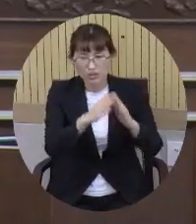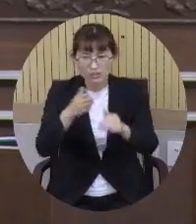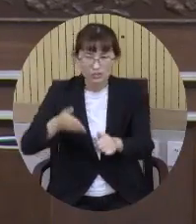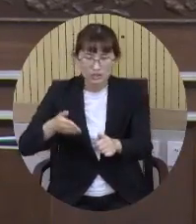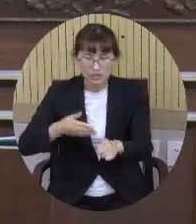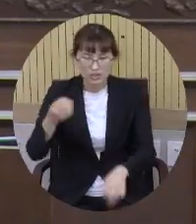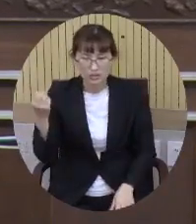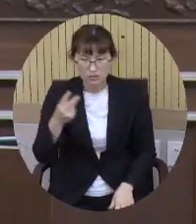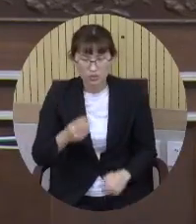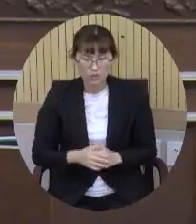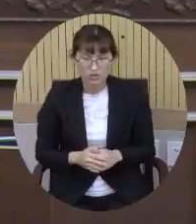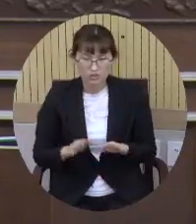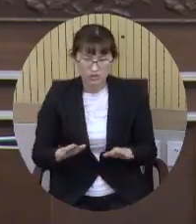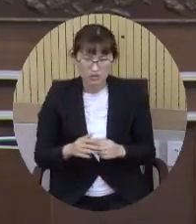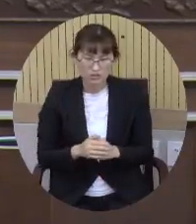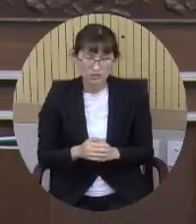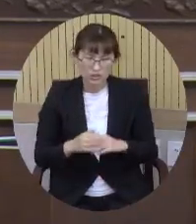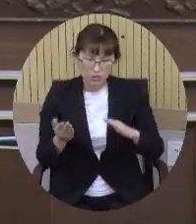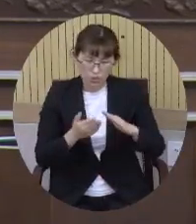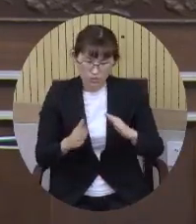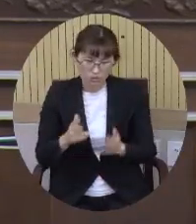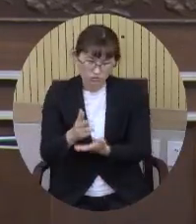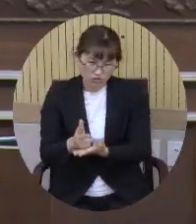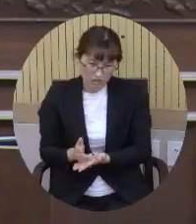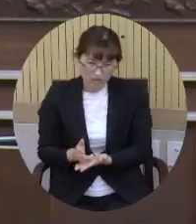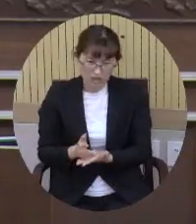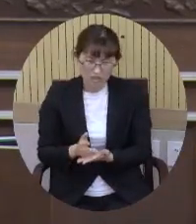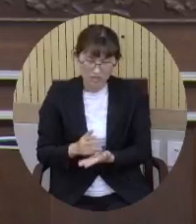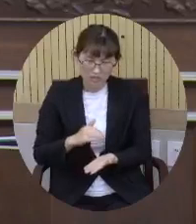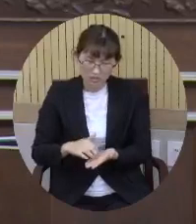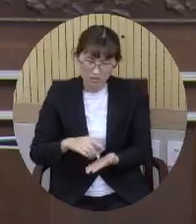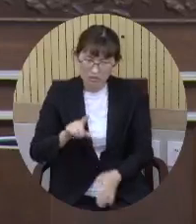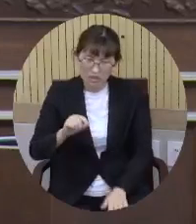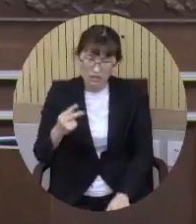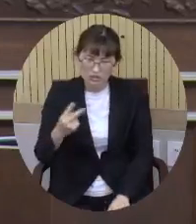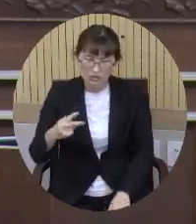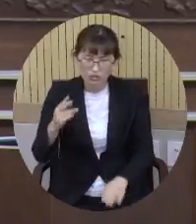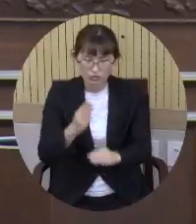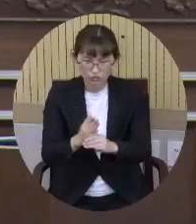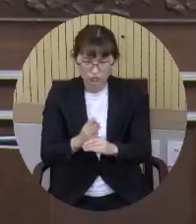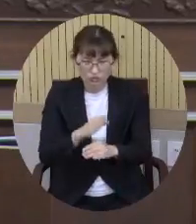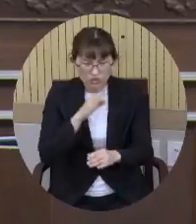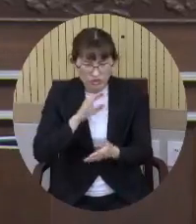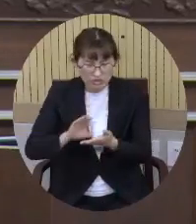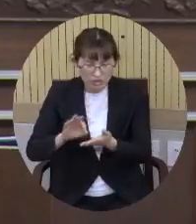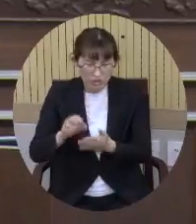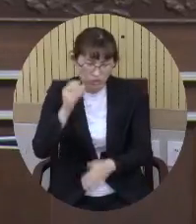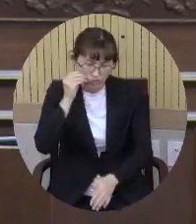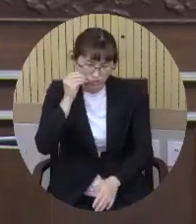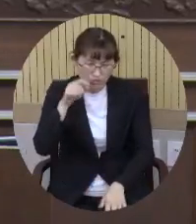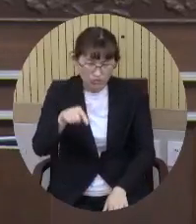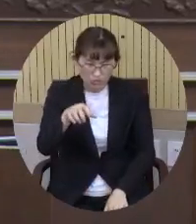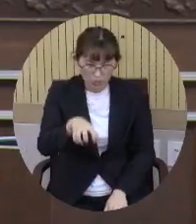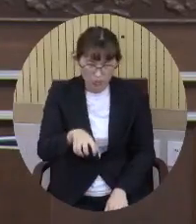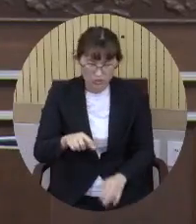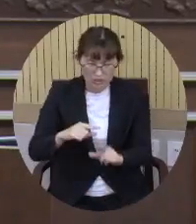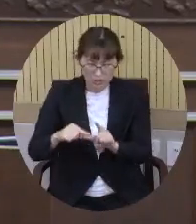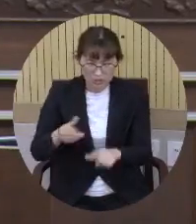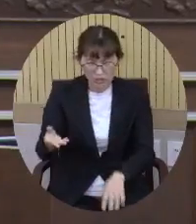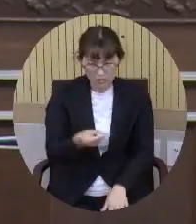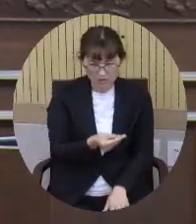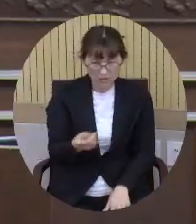12,000여 개 주차면 중 이용률이 낮은 곳을 조사 검토하여 일부라도